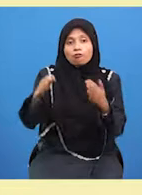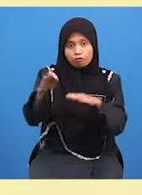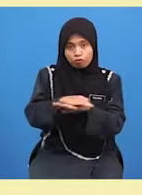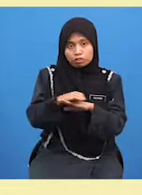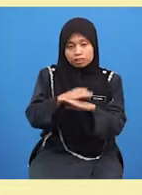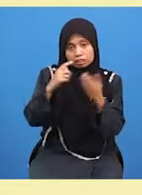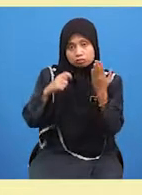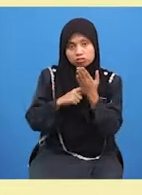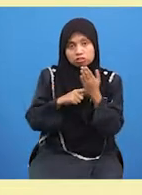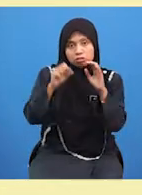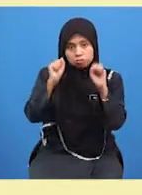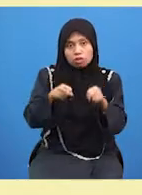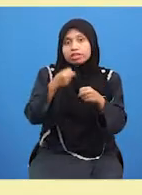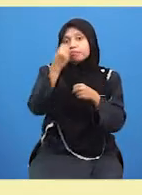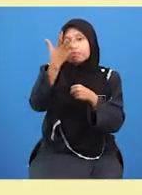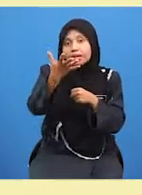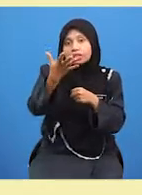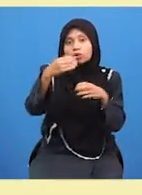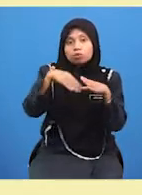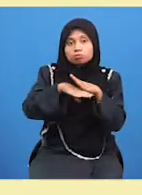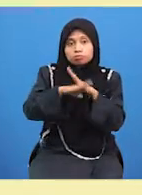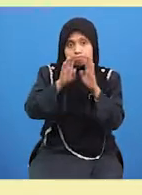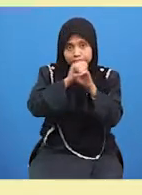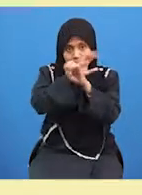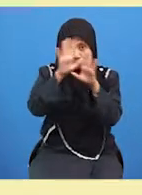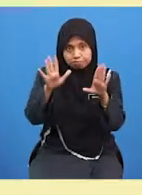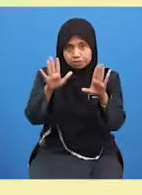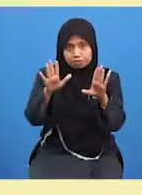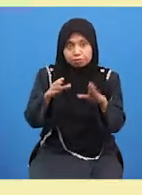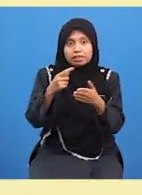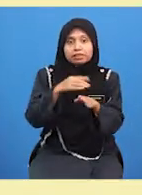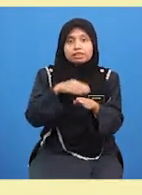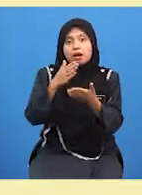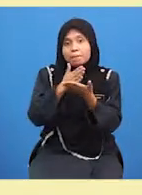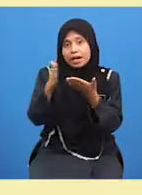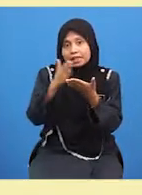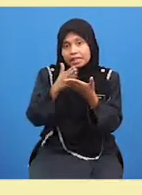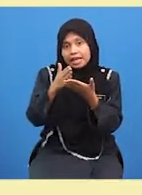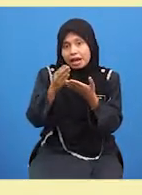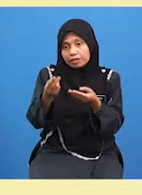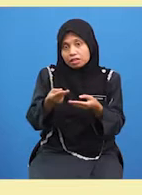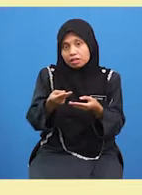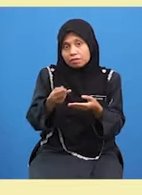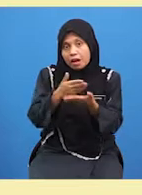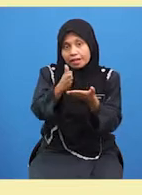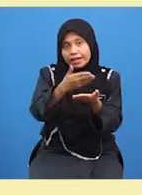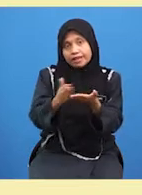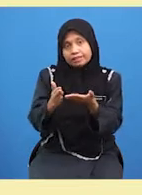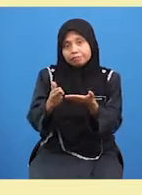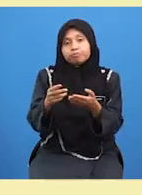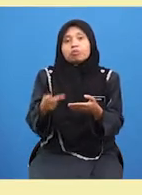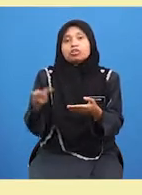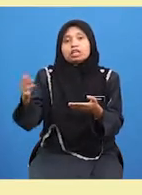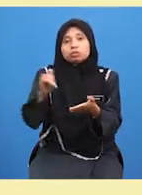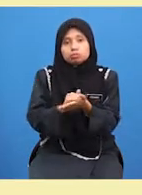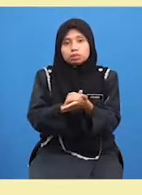Fungsi teknologi tersebut boleh dinyatakan dengan jelas pada bahagian komponen produk tersebut. Akhir